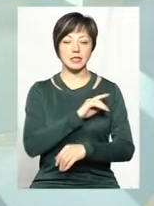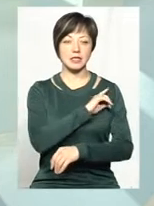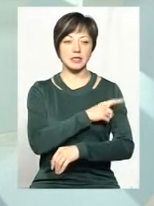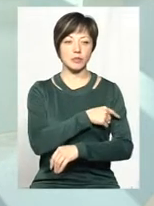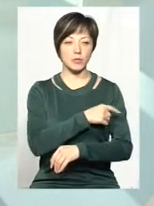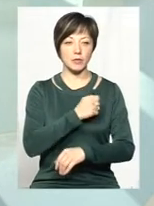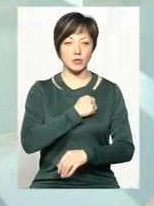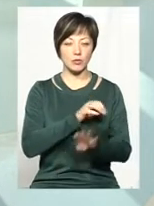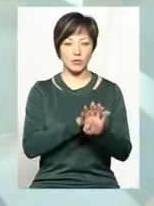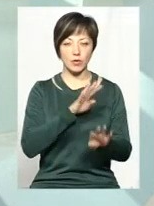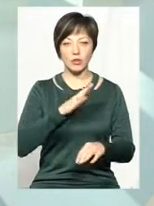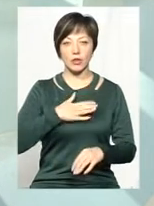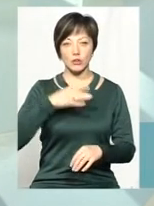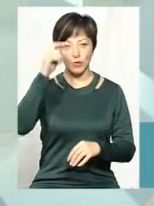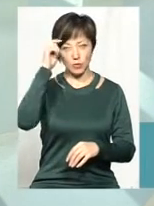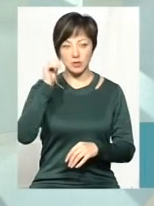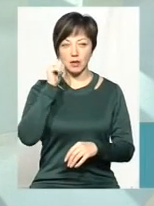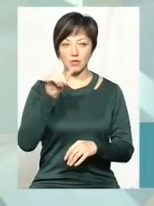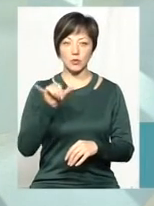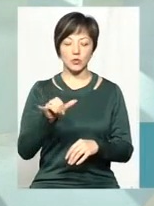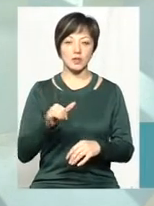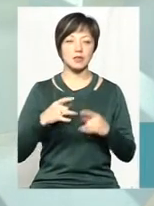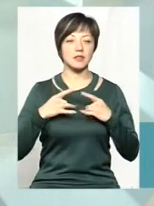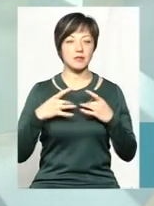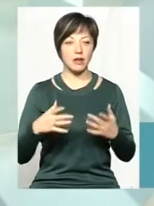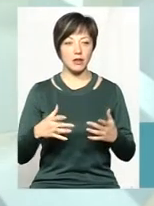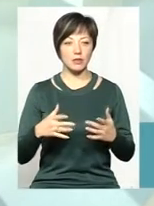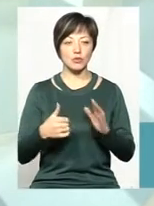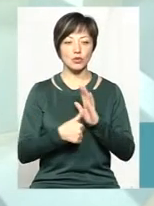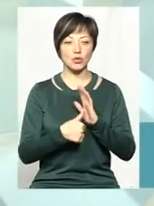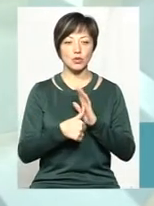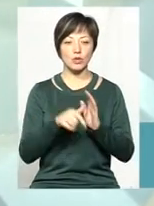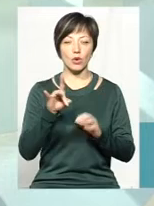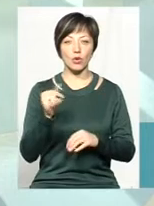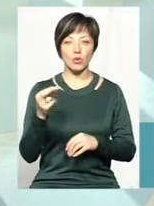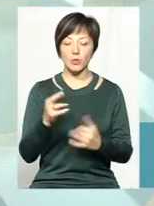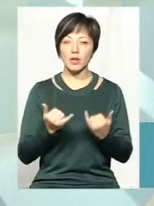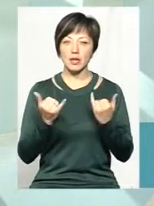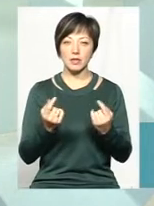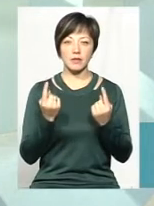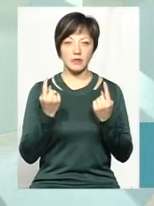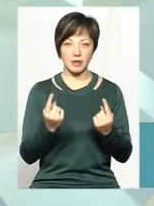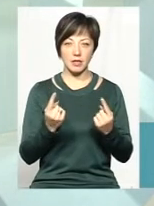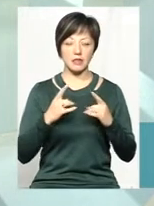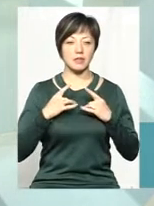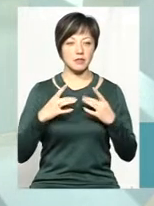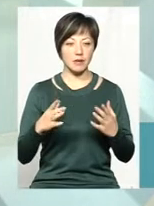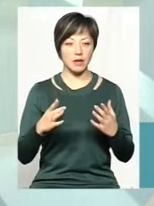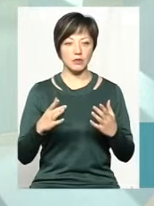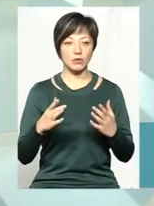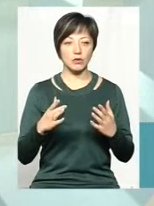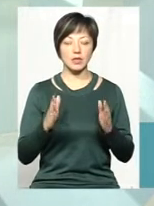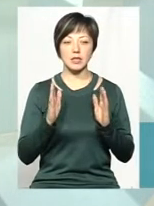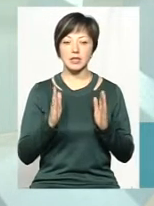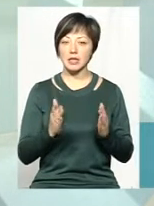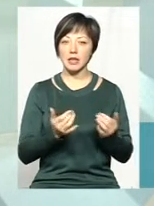наші, хлопців всіх, завтра в них свято, 6 грудня. Для них це велике свято, свято не